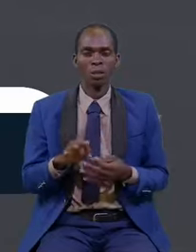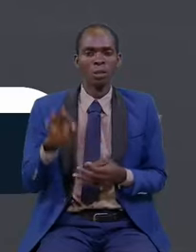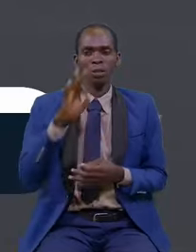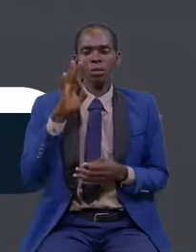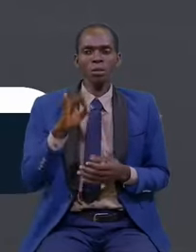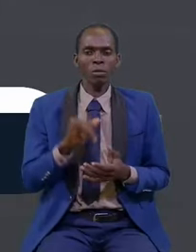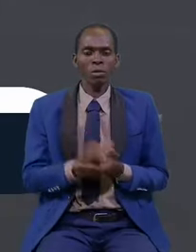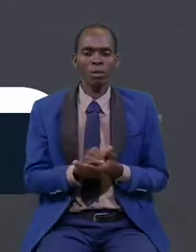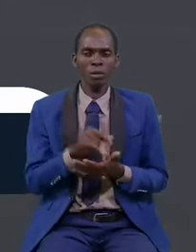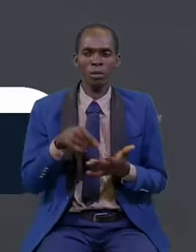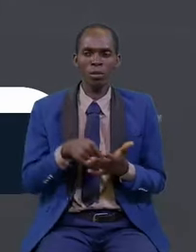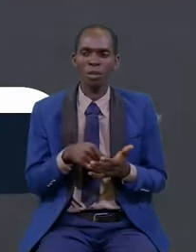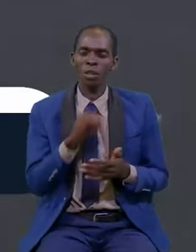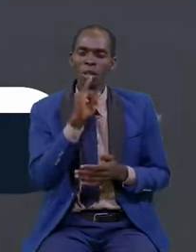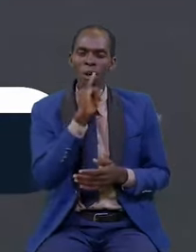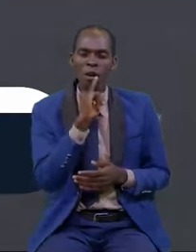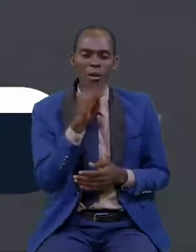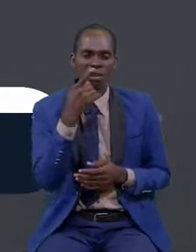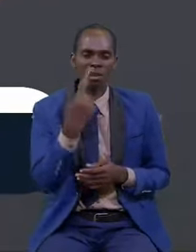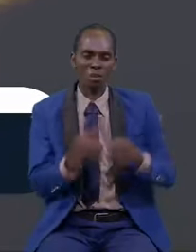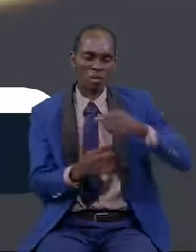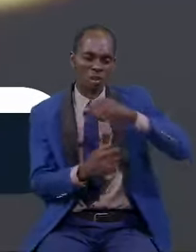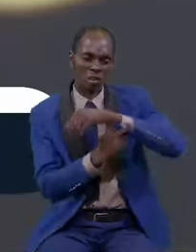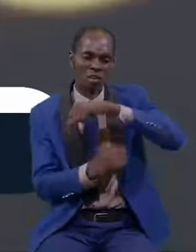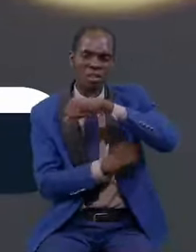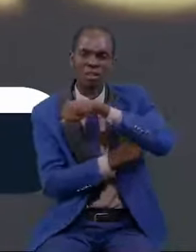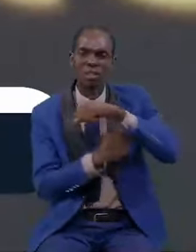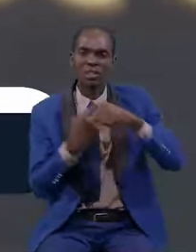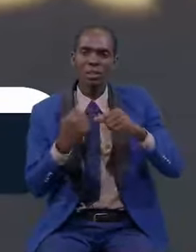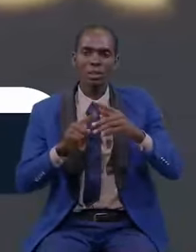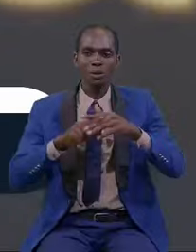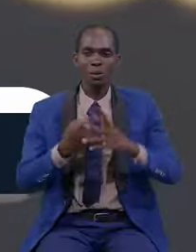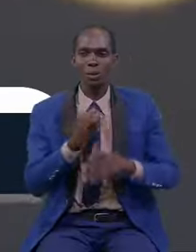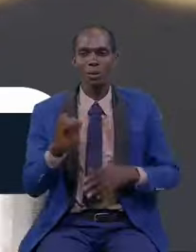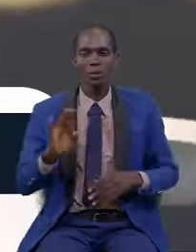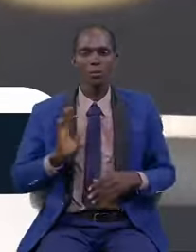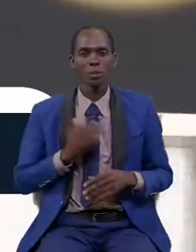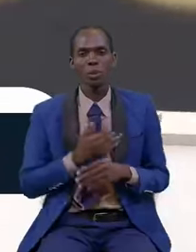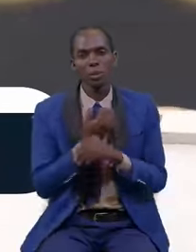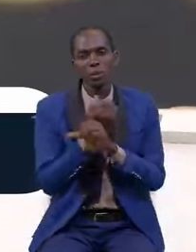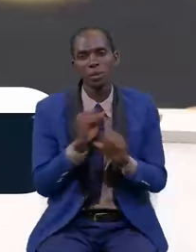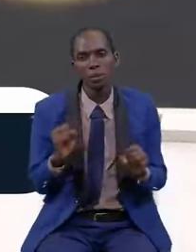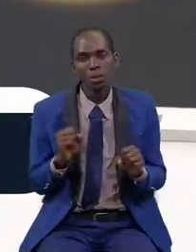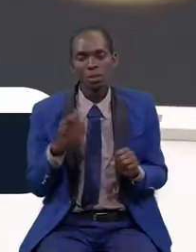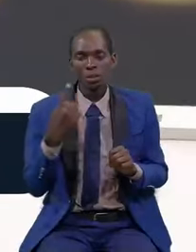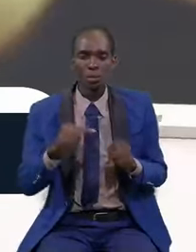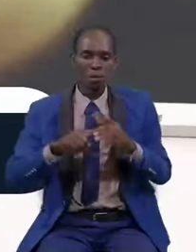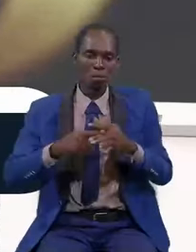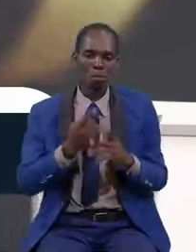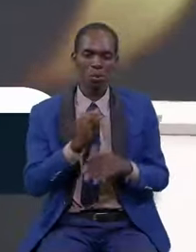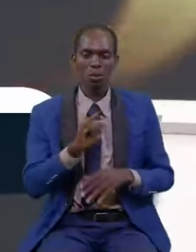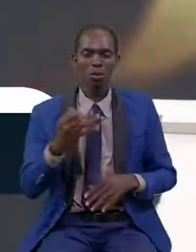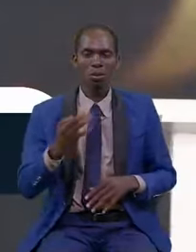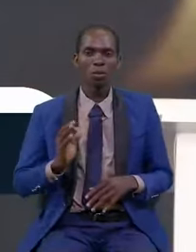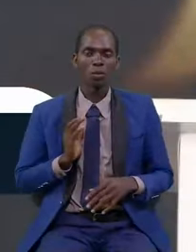la connaissance que voici le fondement ou la fondation, le fondement de notre salut, la